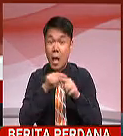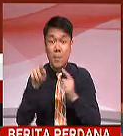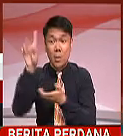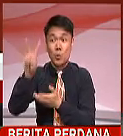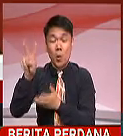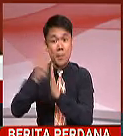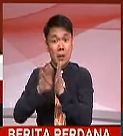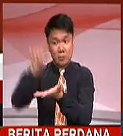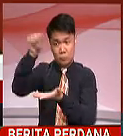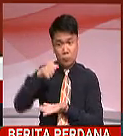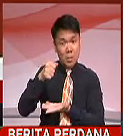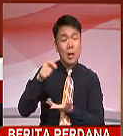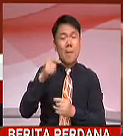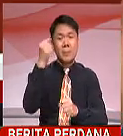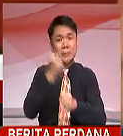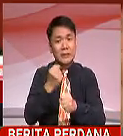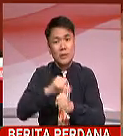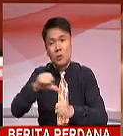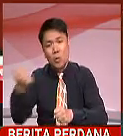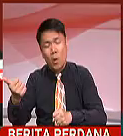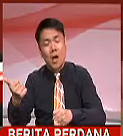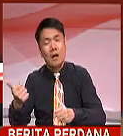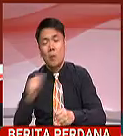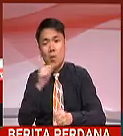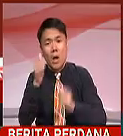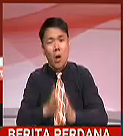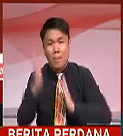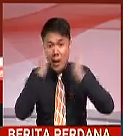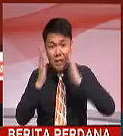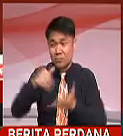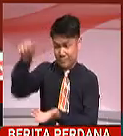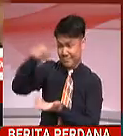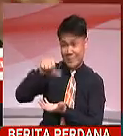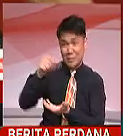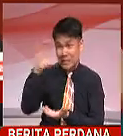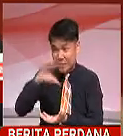nak 10,000 orang pekerja asing. Kita tak mau, jadi kita tolak.